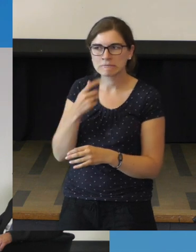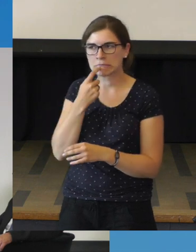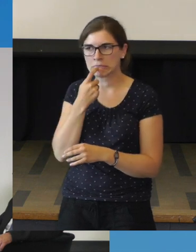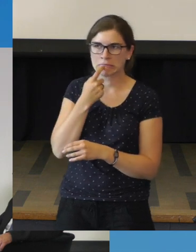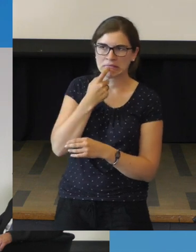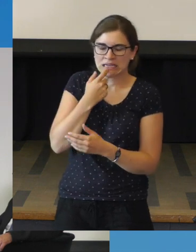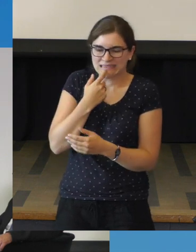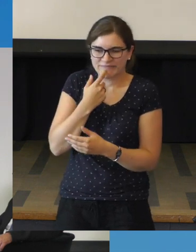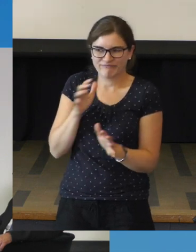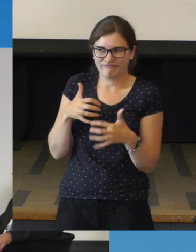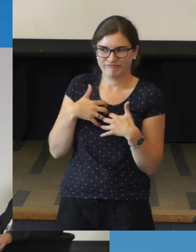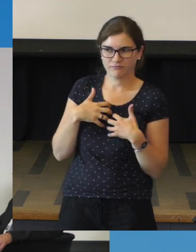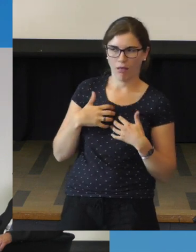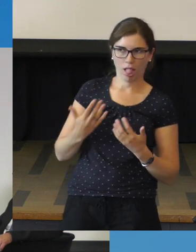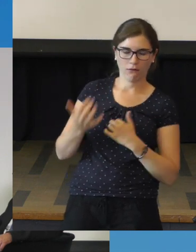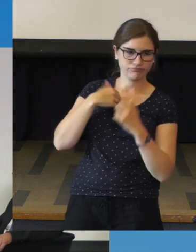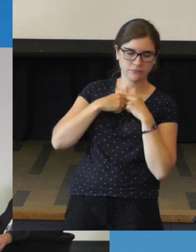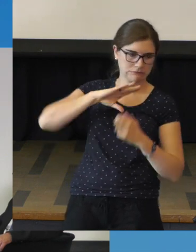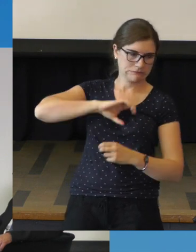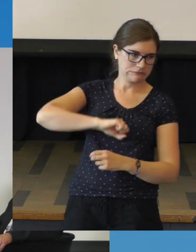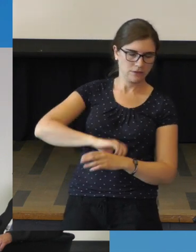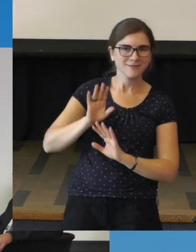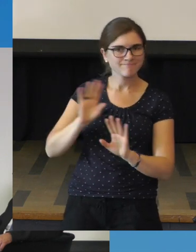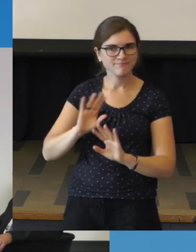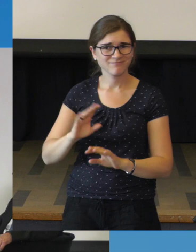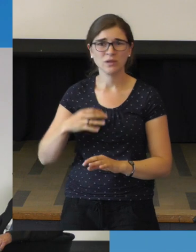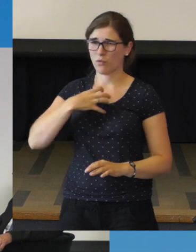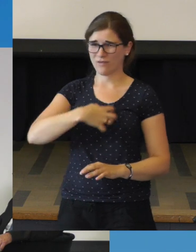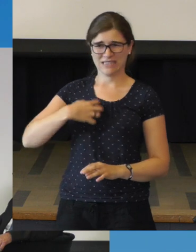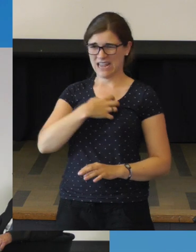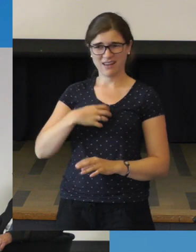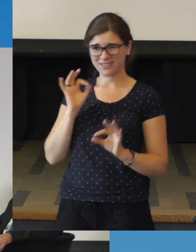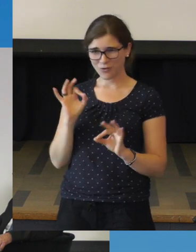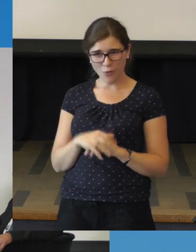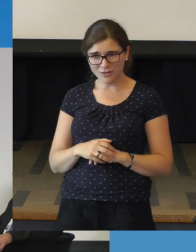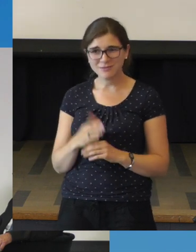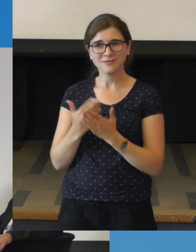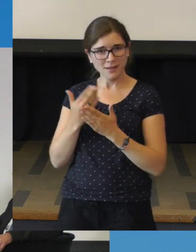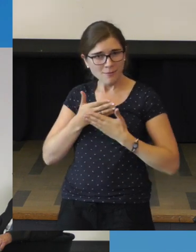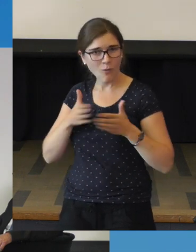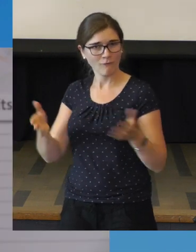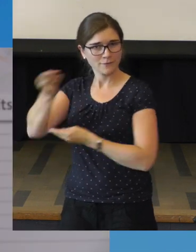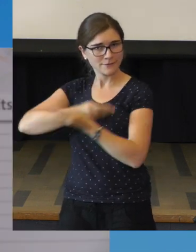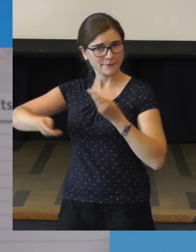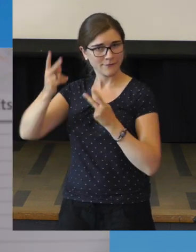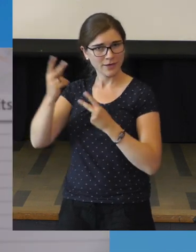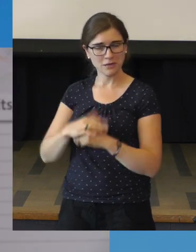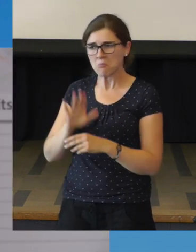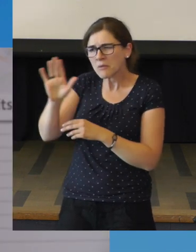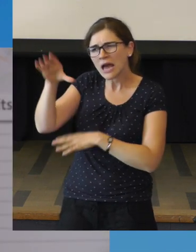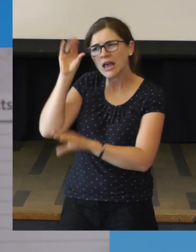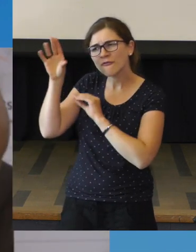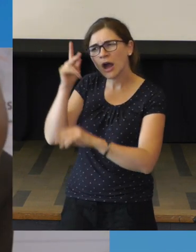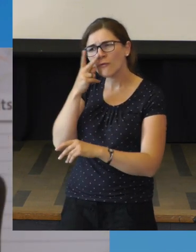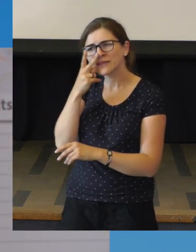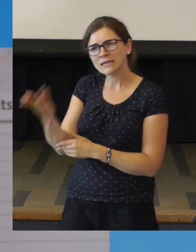Befindlichkeiten zu reden und vieles in sich reinfressen und das für die Seele auch nicht gerade gut. Ne? Wie haben Sie das erlebt, Herr Kote?